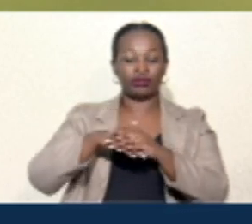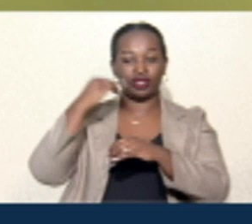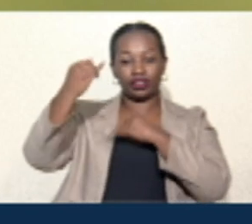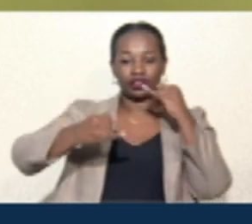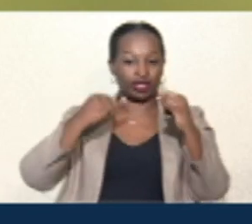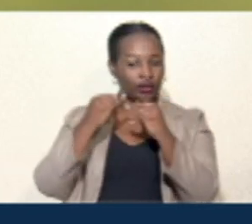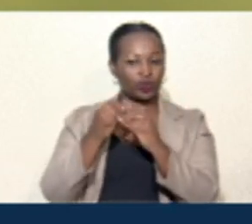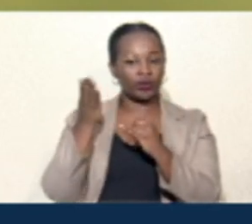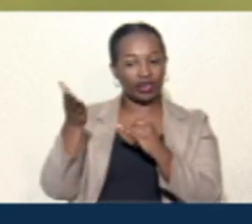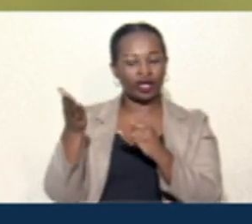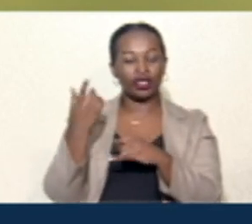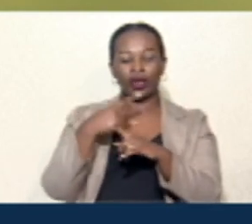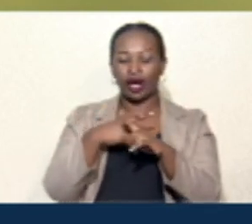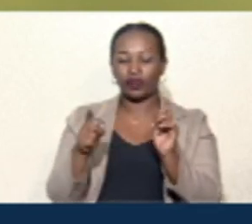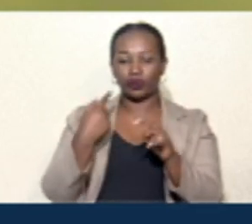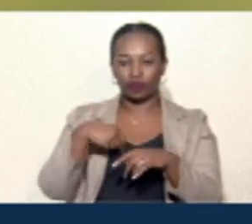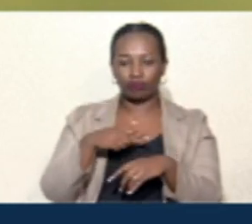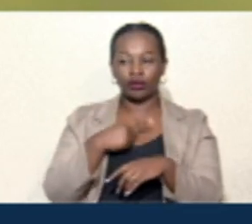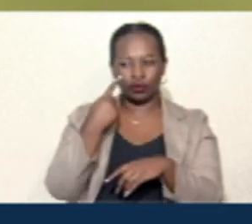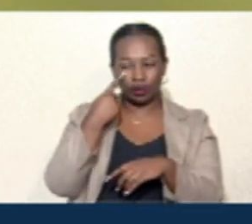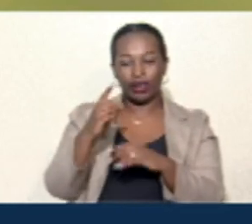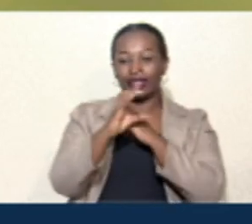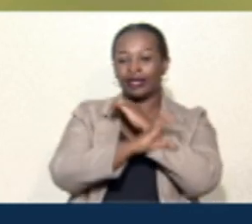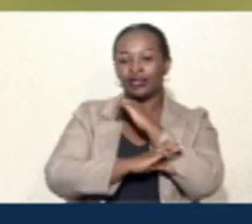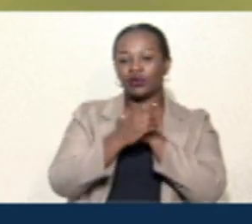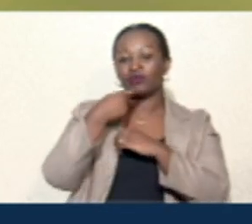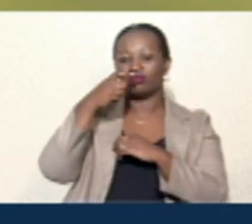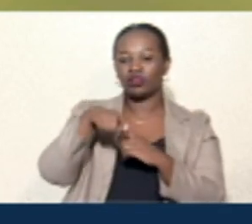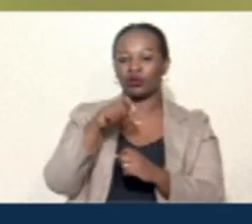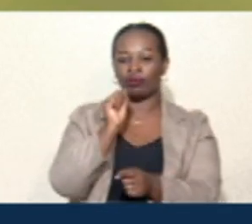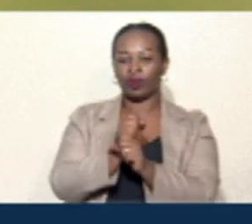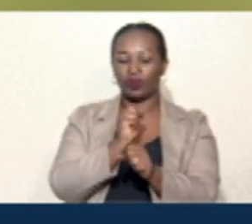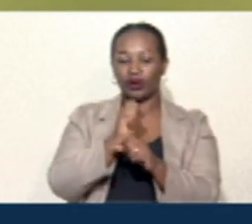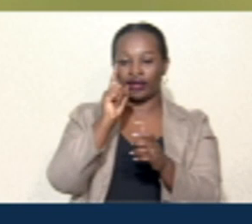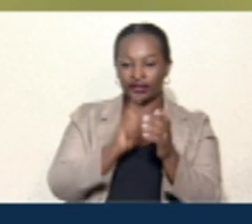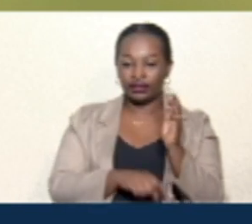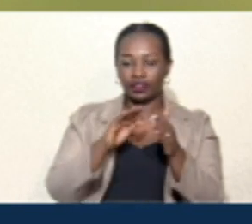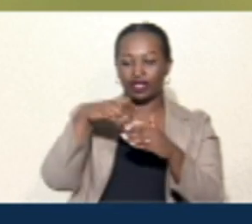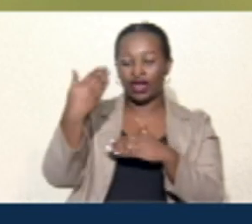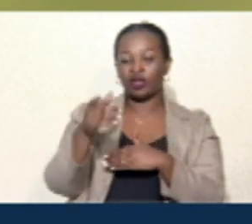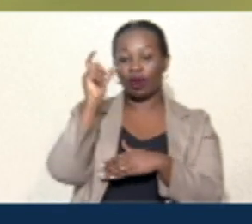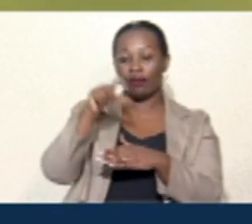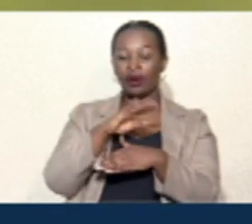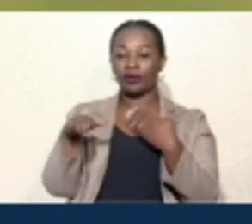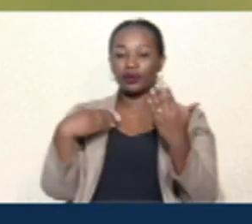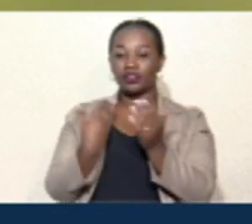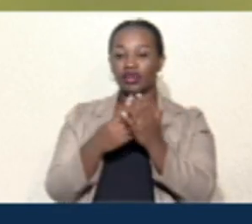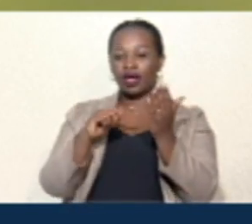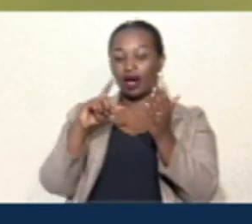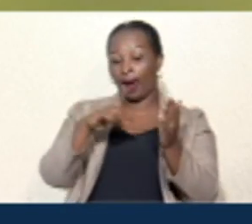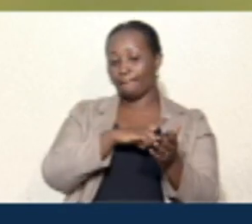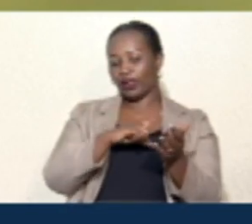ruhari ariko no kureba umukoro buri gihugu rugomba gushyiraho kugira ngo abantu bose batarabasha kugira amahirwe yo gukoresha